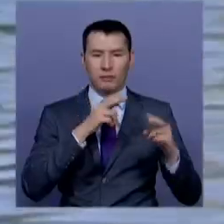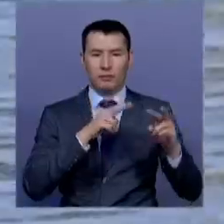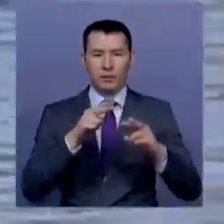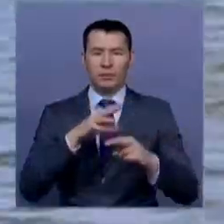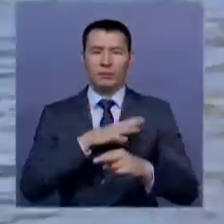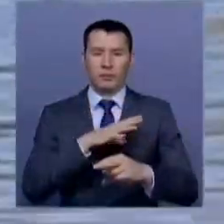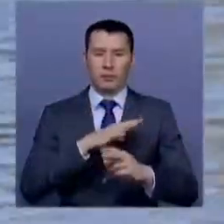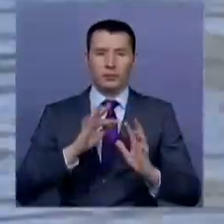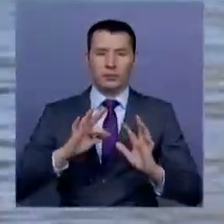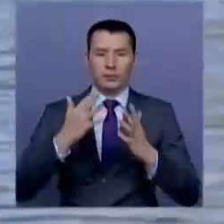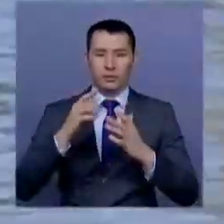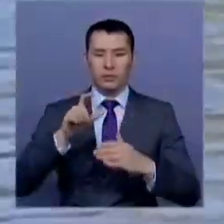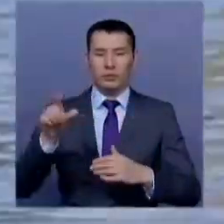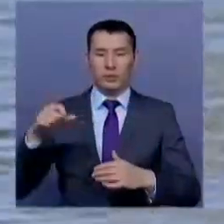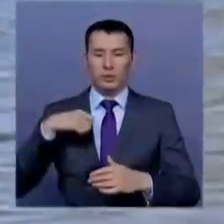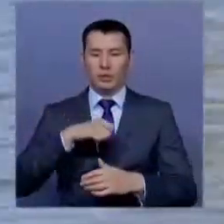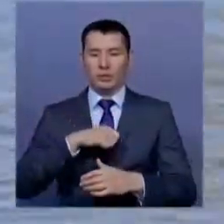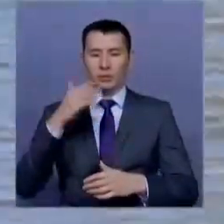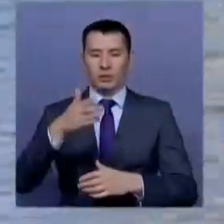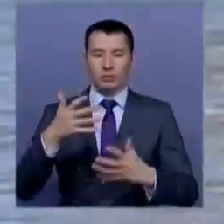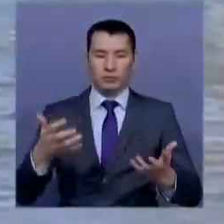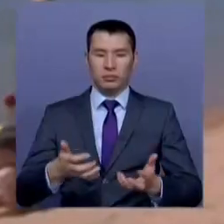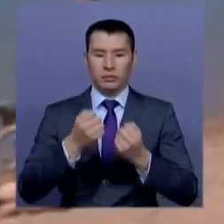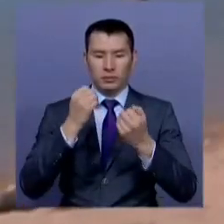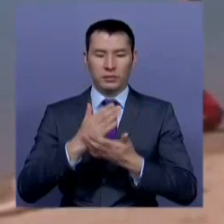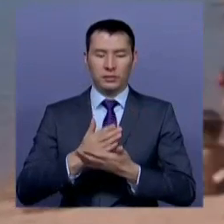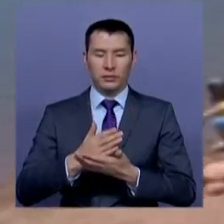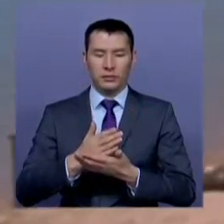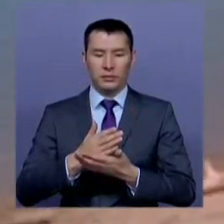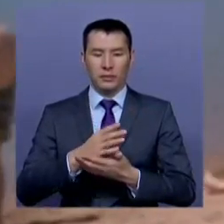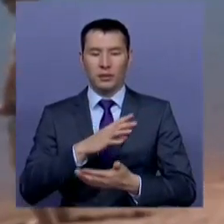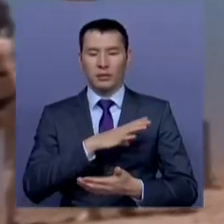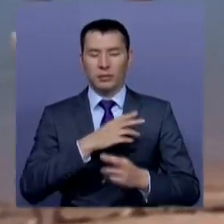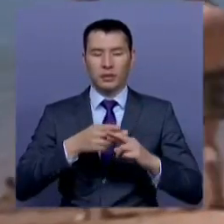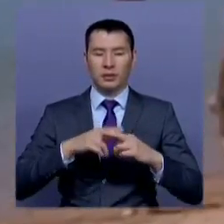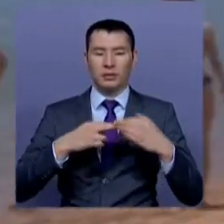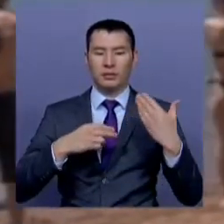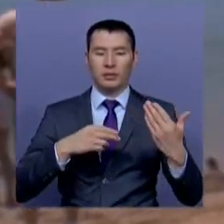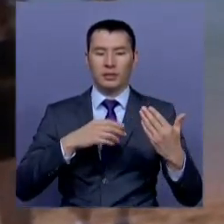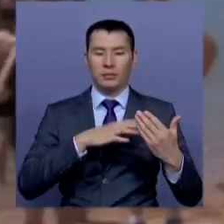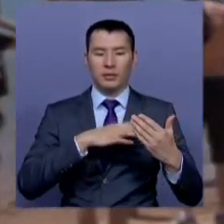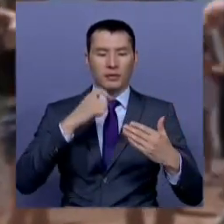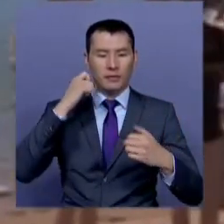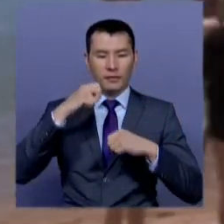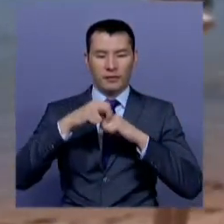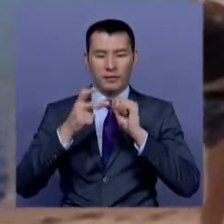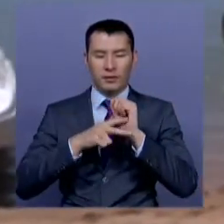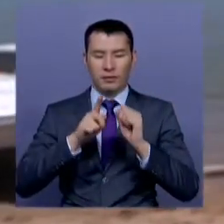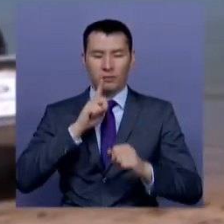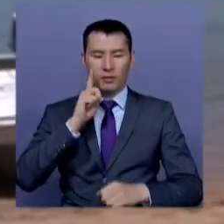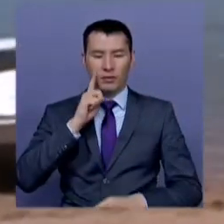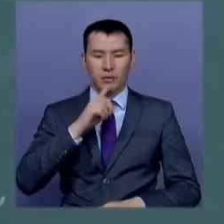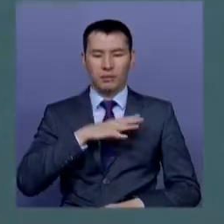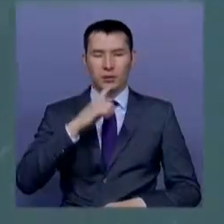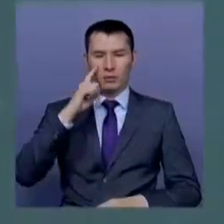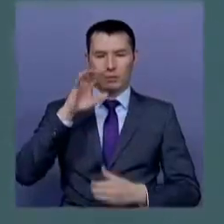случаи, когда сами посетители пляжа спасают попавших в беду. Накануне на восточном берегу озера 18-летний Дюсеш Маргулан